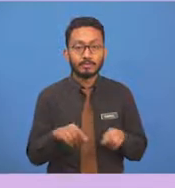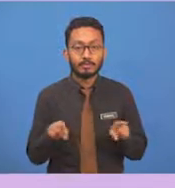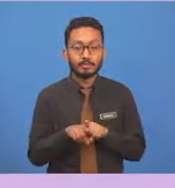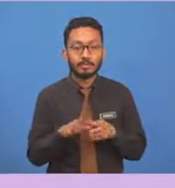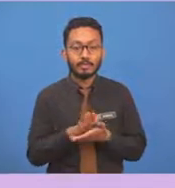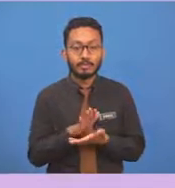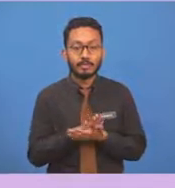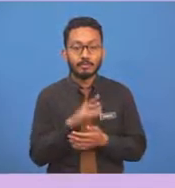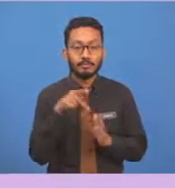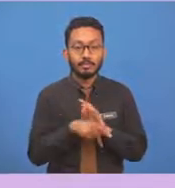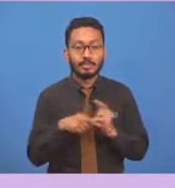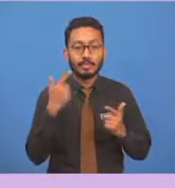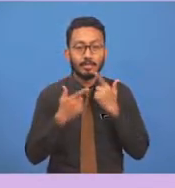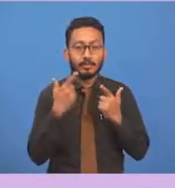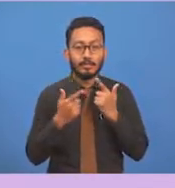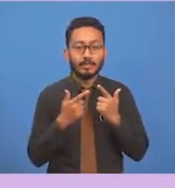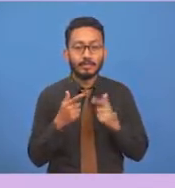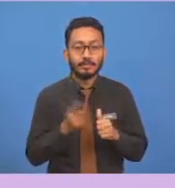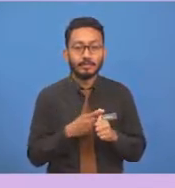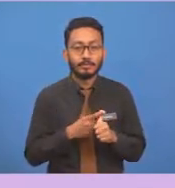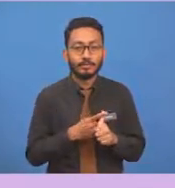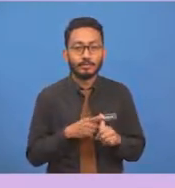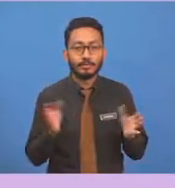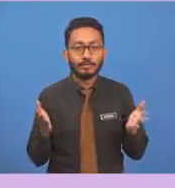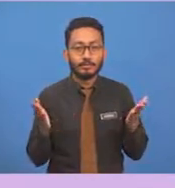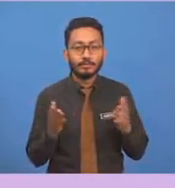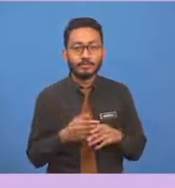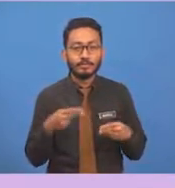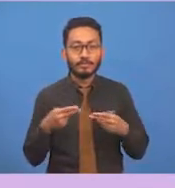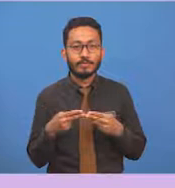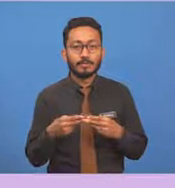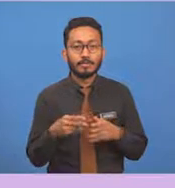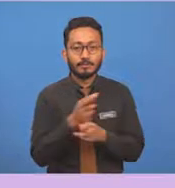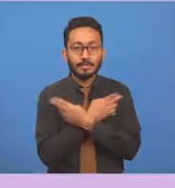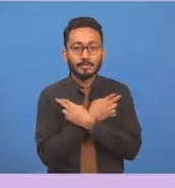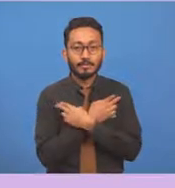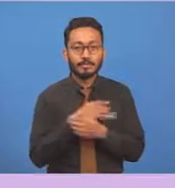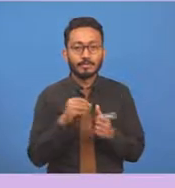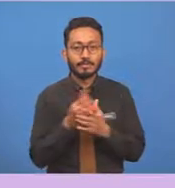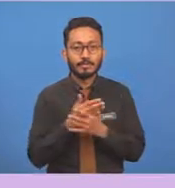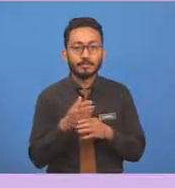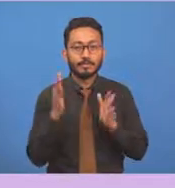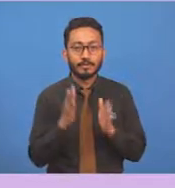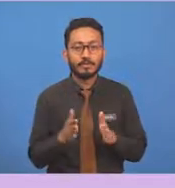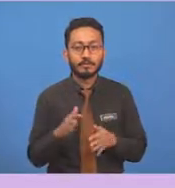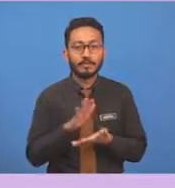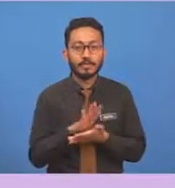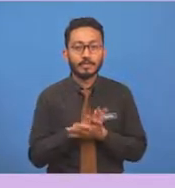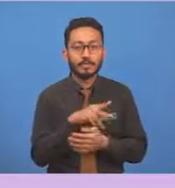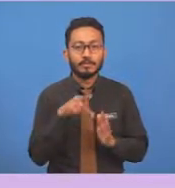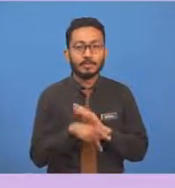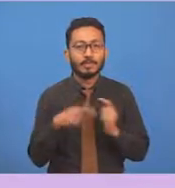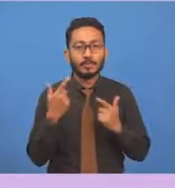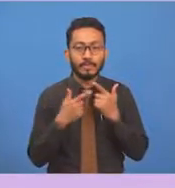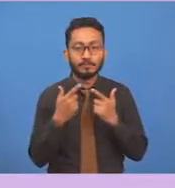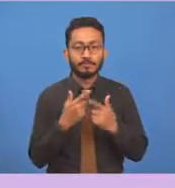pelawat. Pertama, memupuk hubungan mesra antara warga sekolah dan pelawat. Kedua,